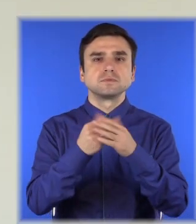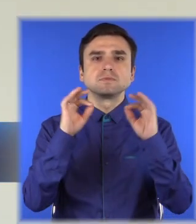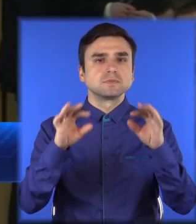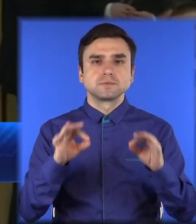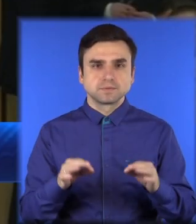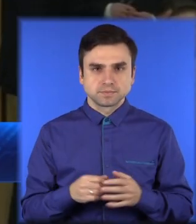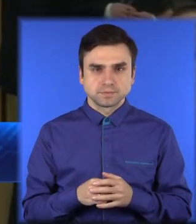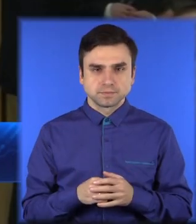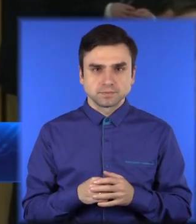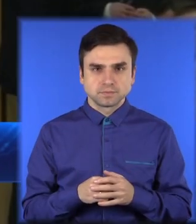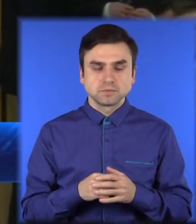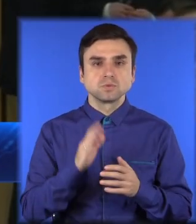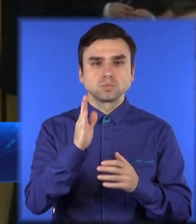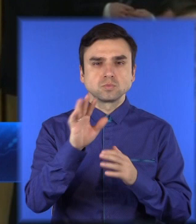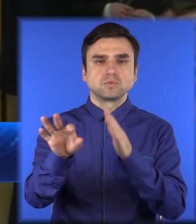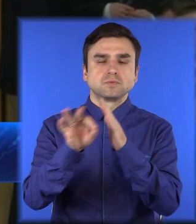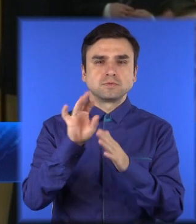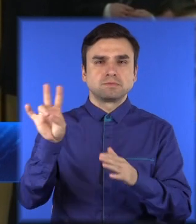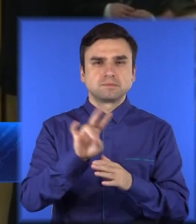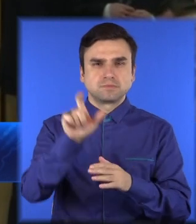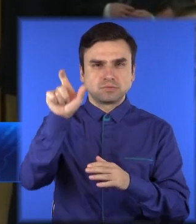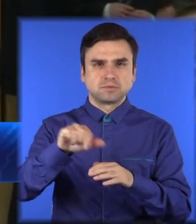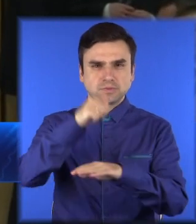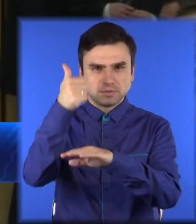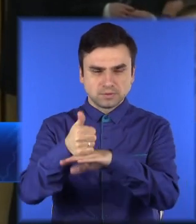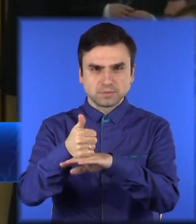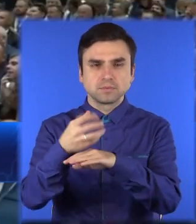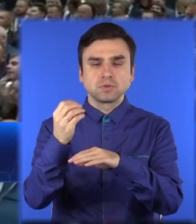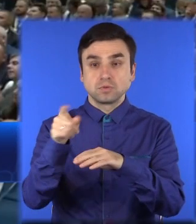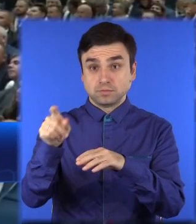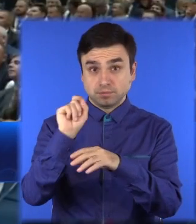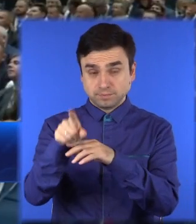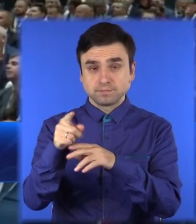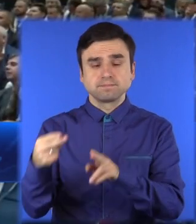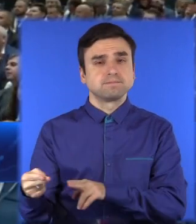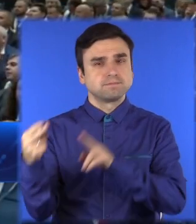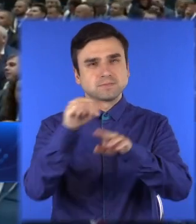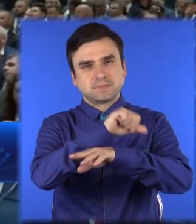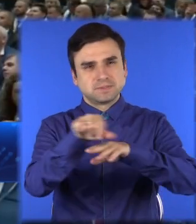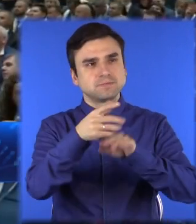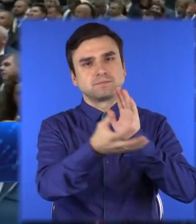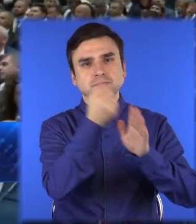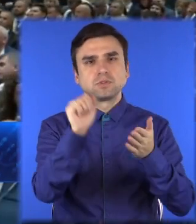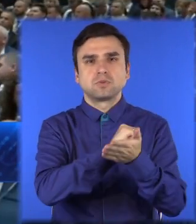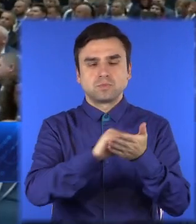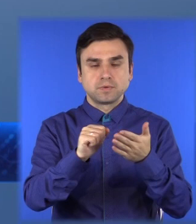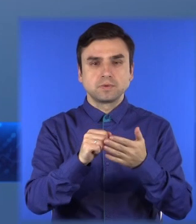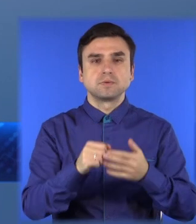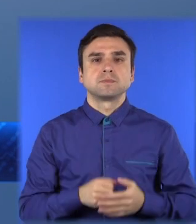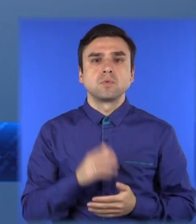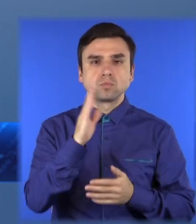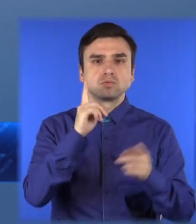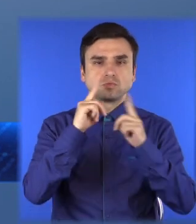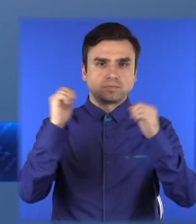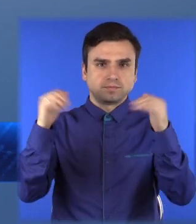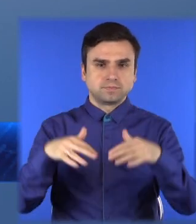сьогодні у випуску. Оберуть предстоятеля та відправлять по Томос. 15 грудня у Києві пройде об'єднавчий собор.